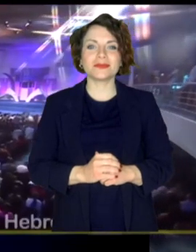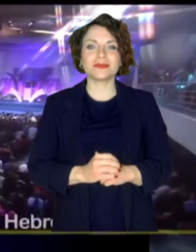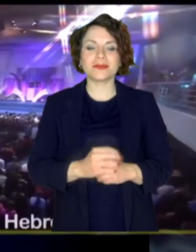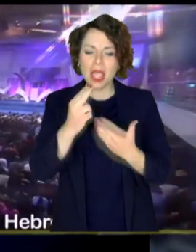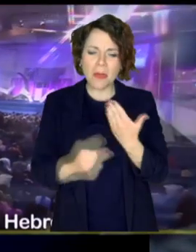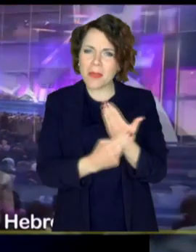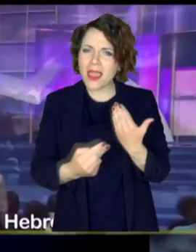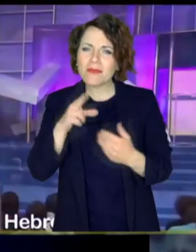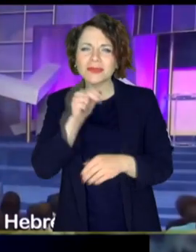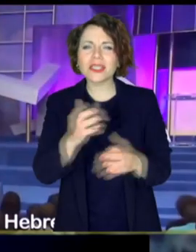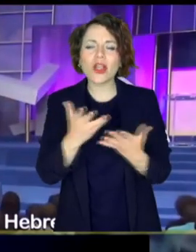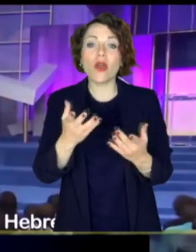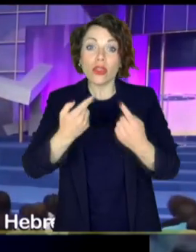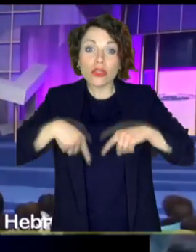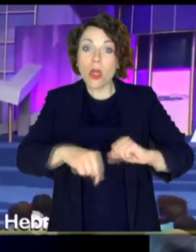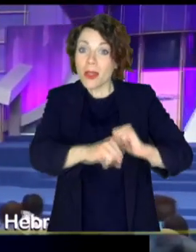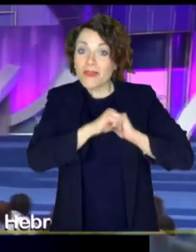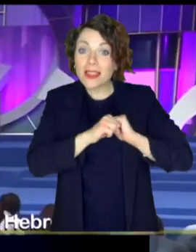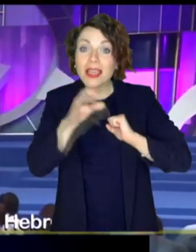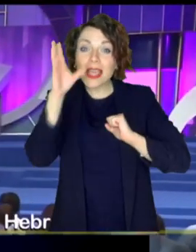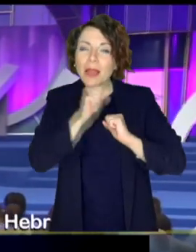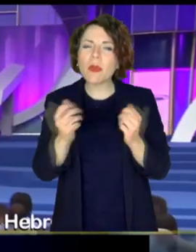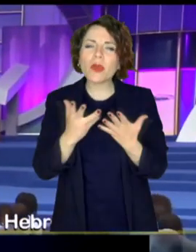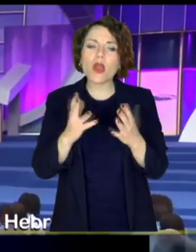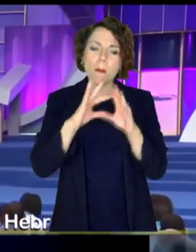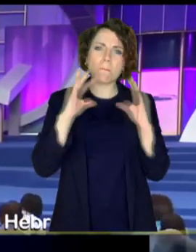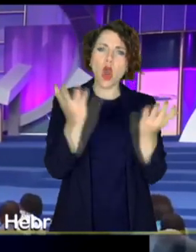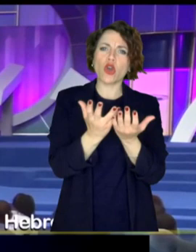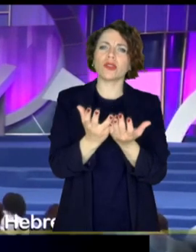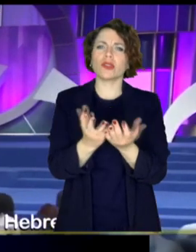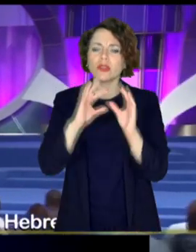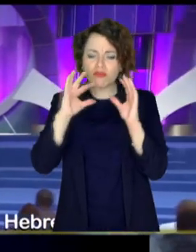Dice, per fede comprendiamo che i mondi sono stati